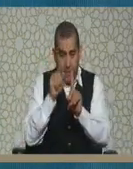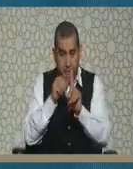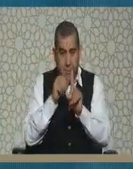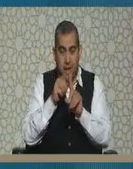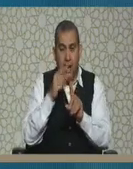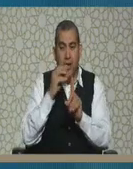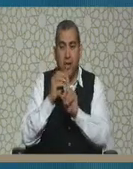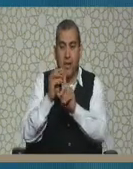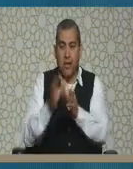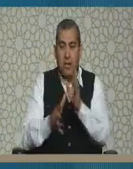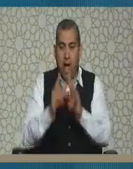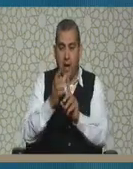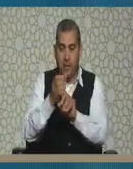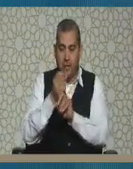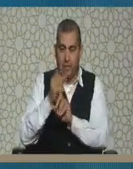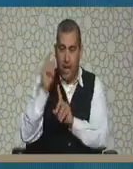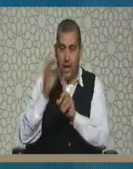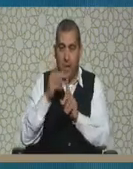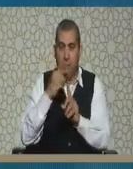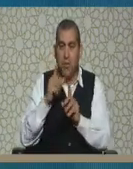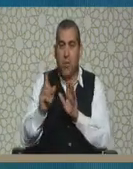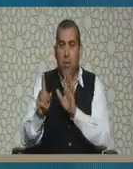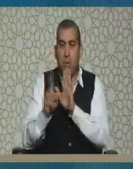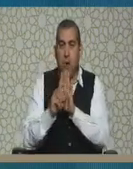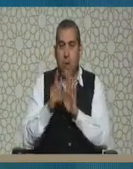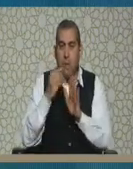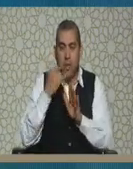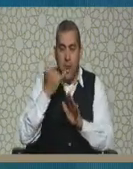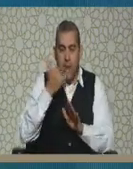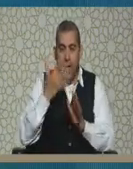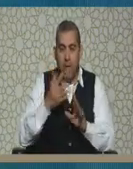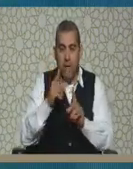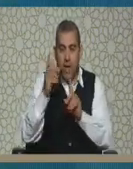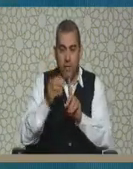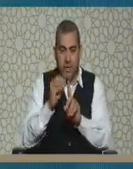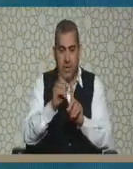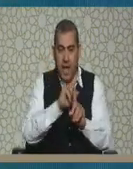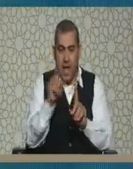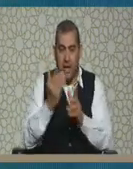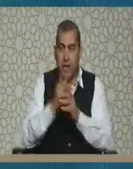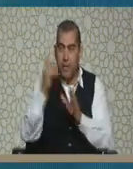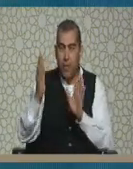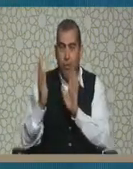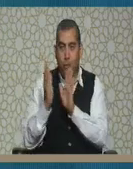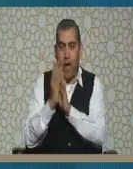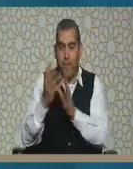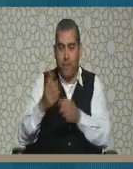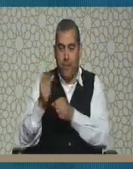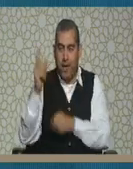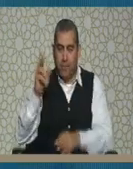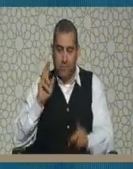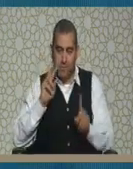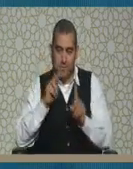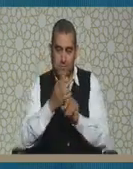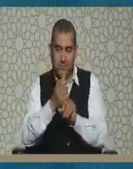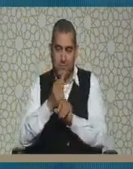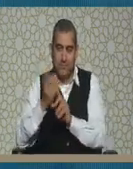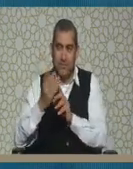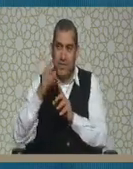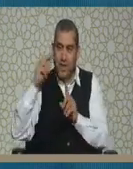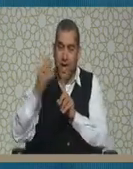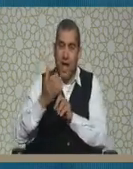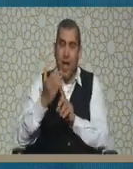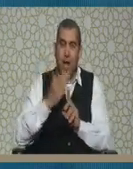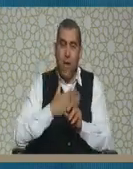النار اللي هو القريب الهين اللين ده ليه لانه هو حاسس وبقى هين ليل ليه لانه